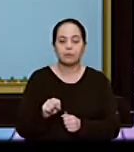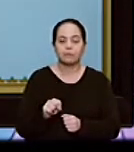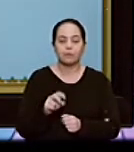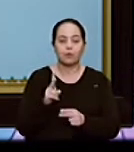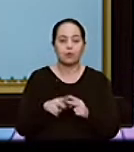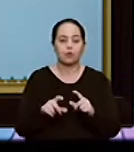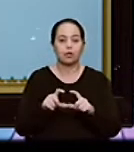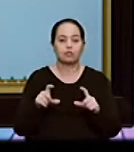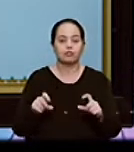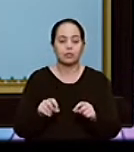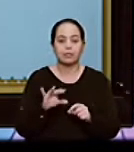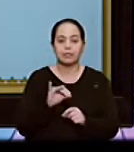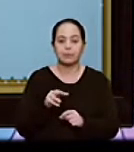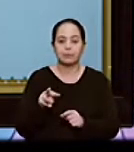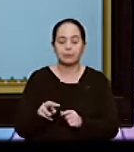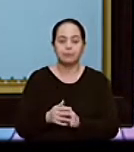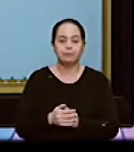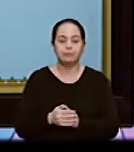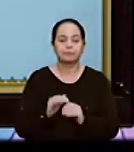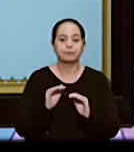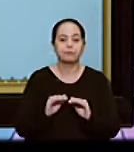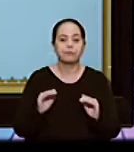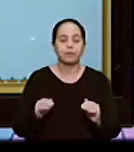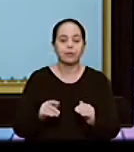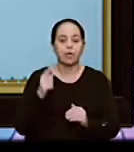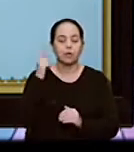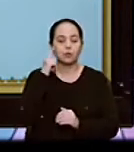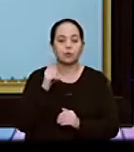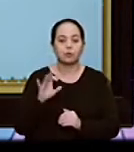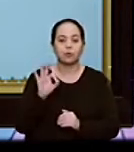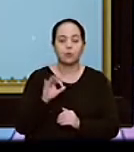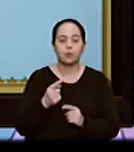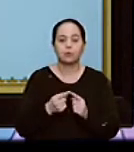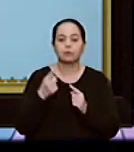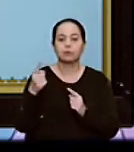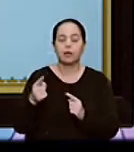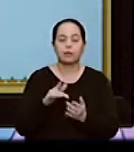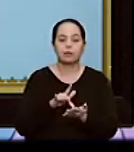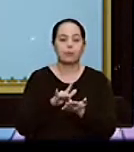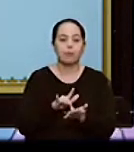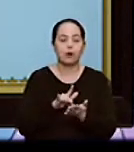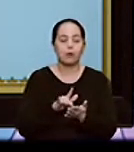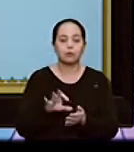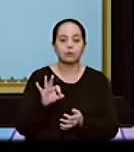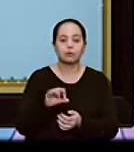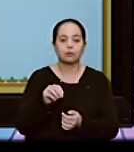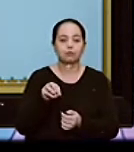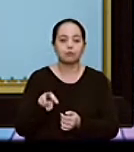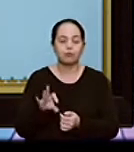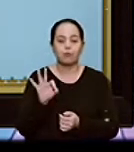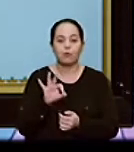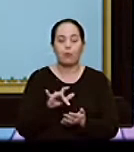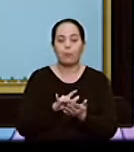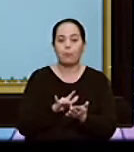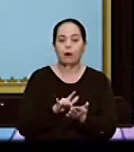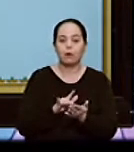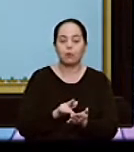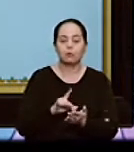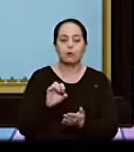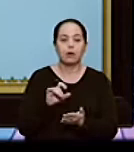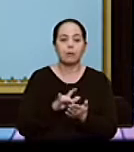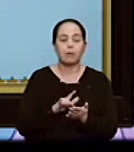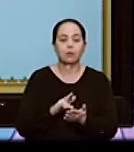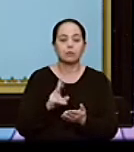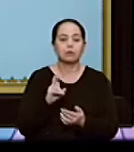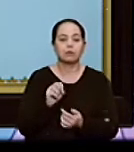рода окончание «им». Ребята думают о дальнем походе. О чем? О походе.